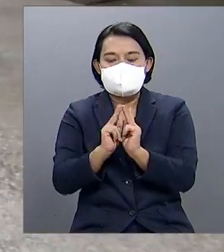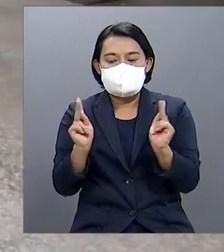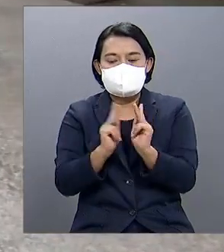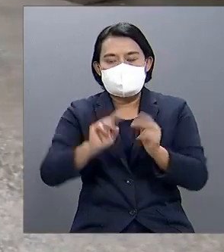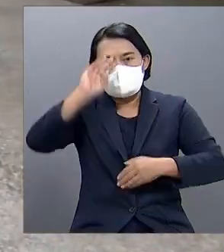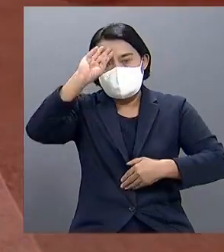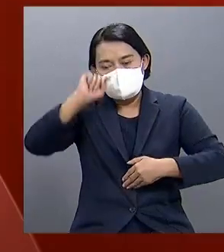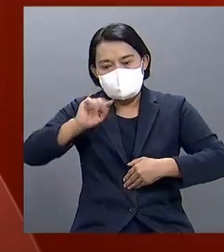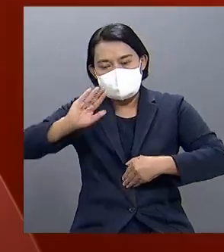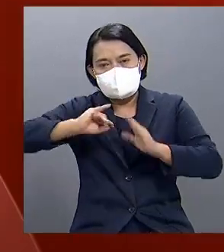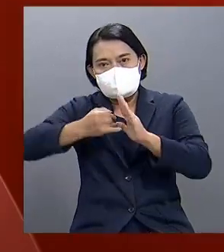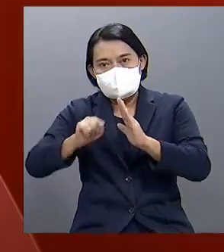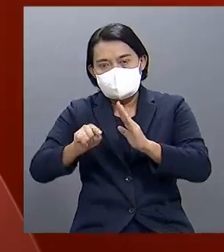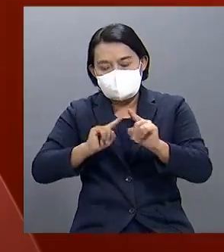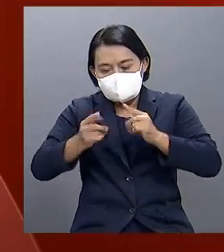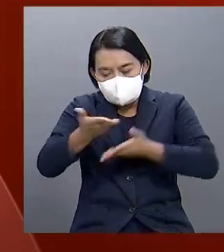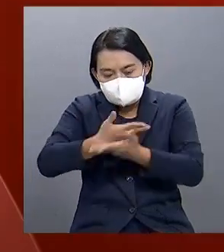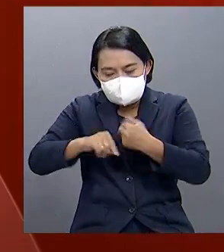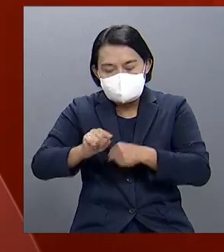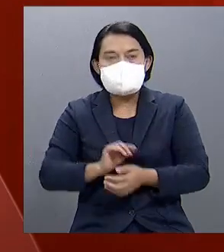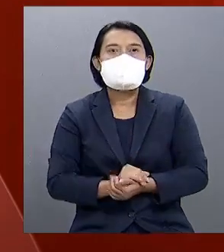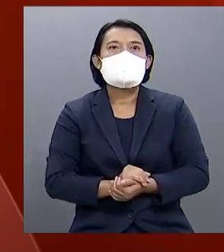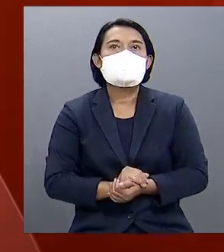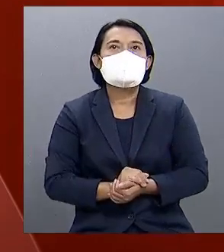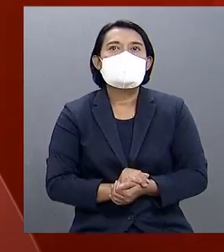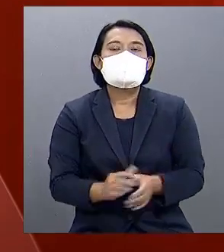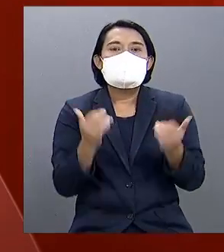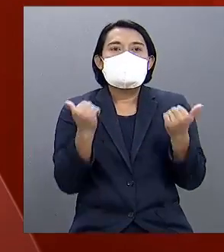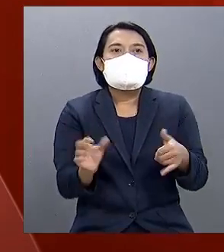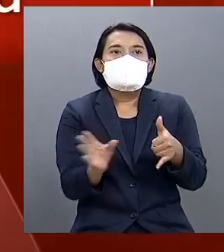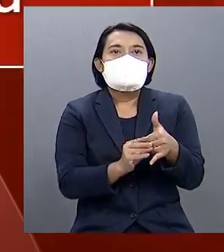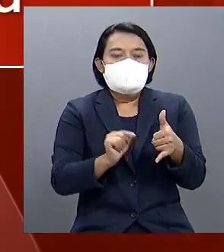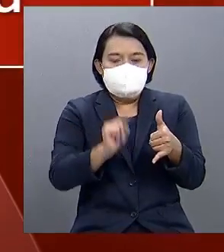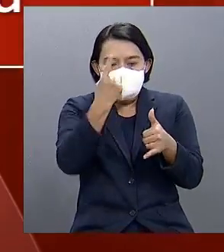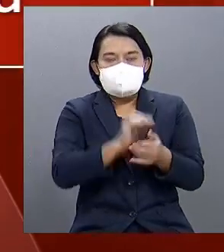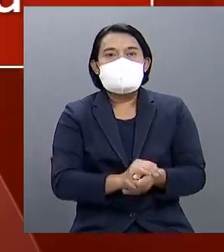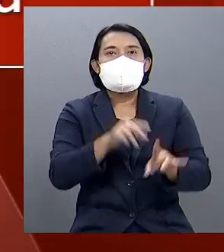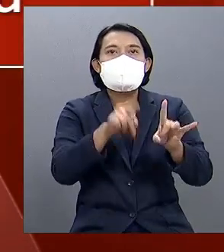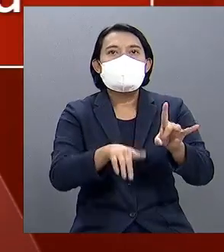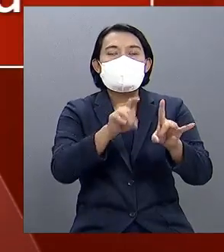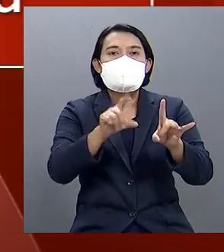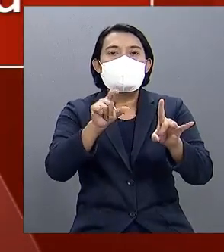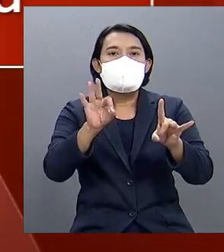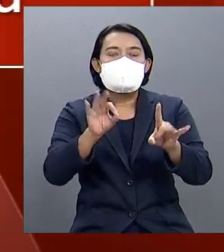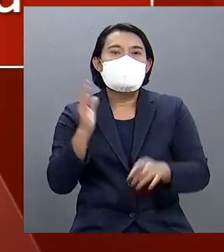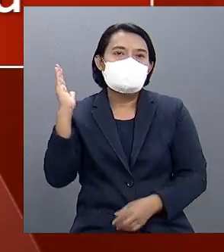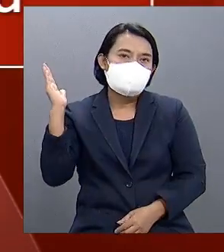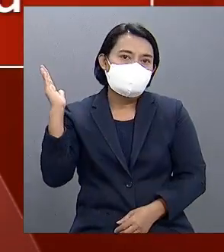ดมาดูการติดเชื้อรายใหม่ในวันนี้นะคะรายงานเพิ่มขึ้น 8,129 คนสะสม